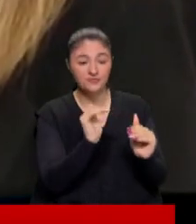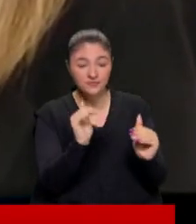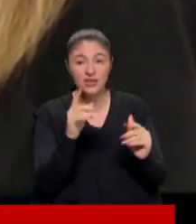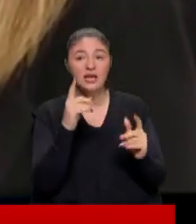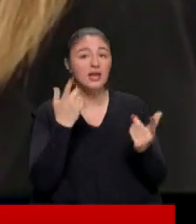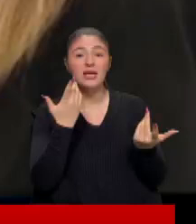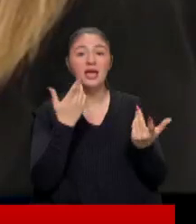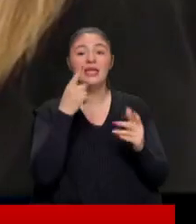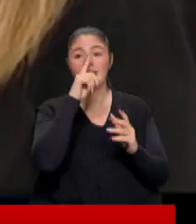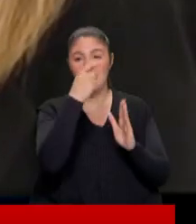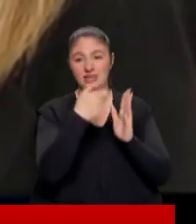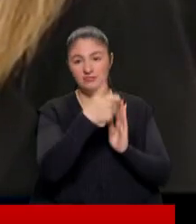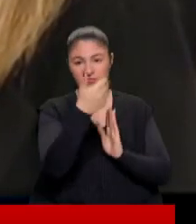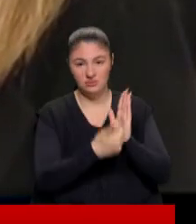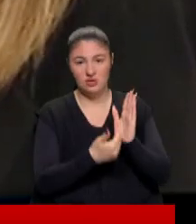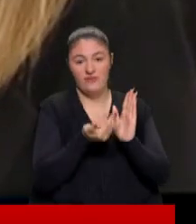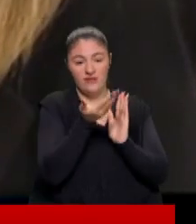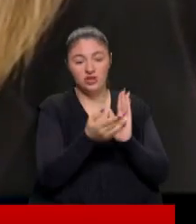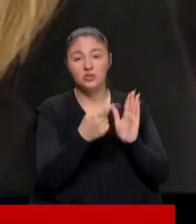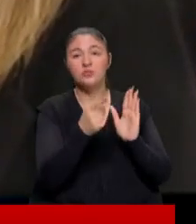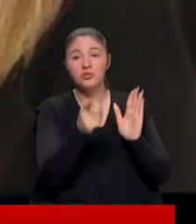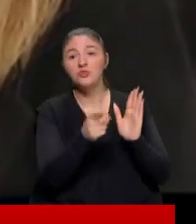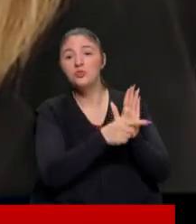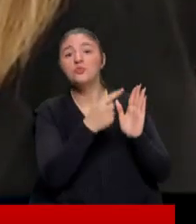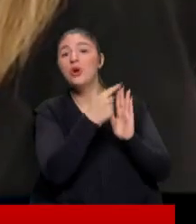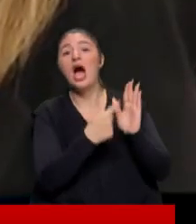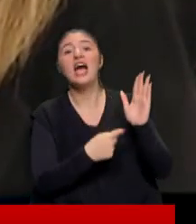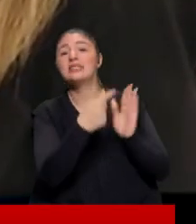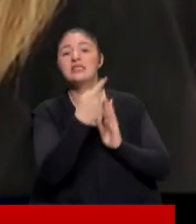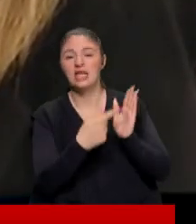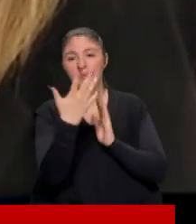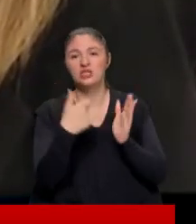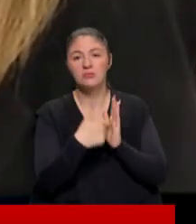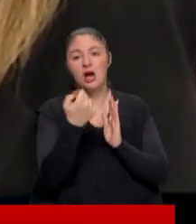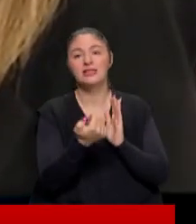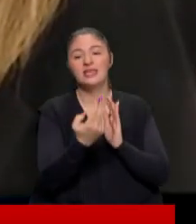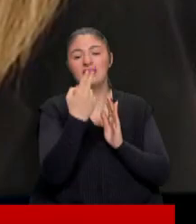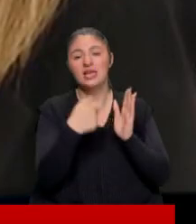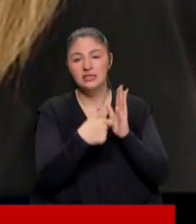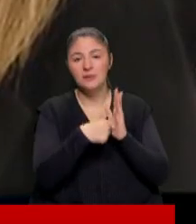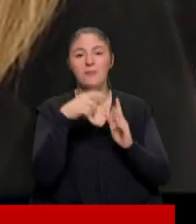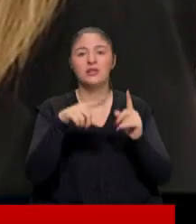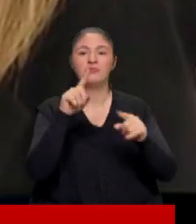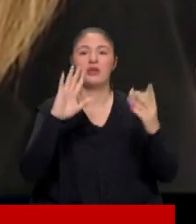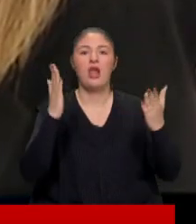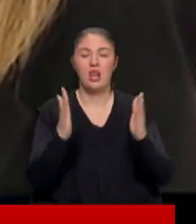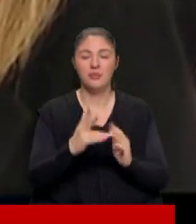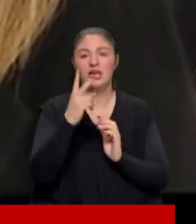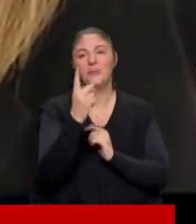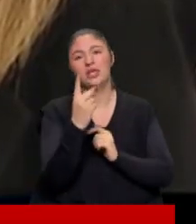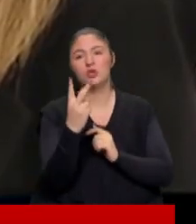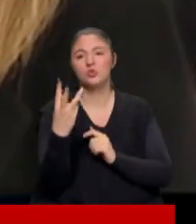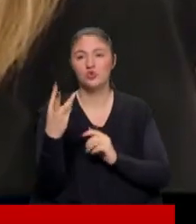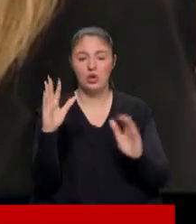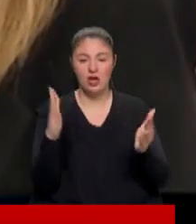tek isimleri koymak suretiyle sunacağız. O isimi bu isimi. Bazen işte 5 isim, 6 isim, 7 isim. Bazen de onları 1'e, 2'ye, 3'e